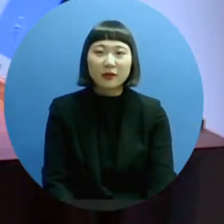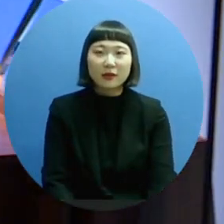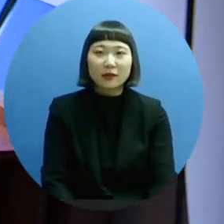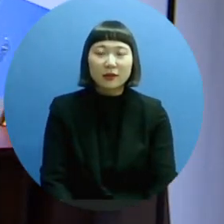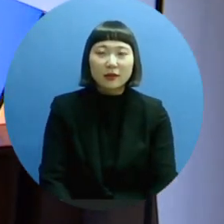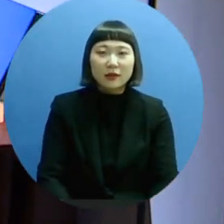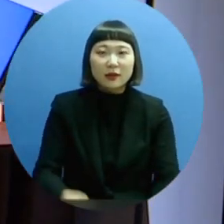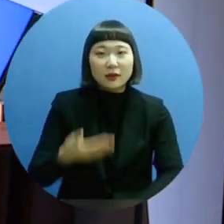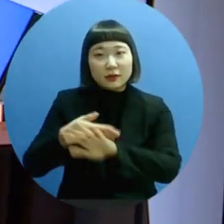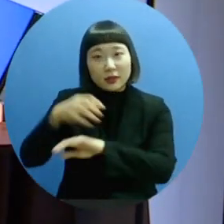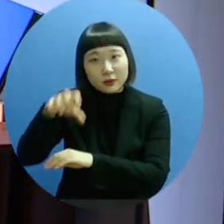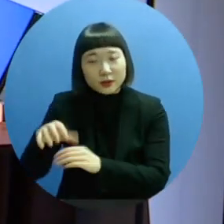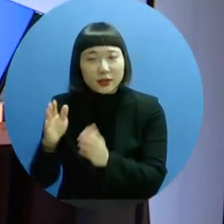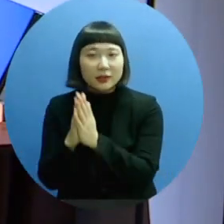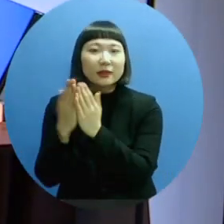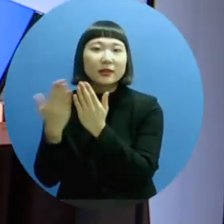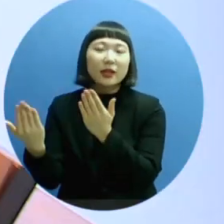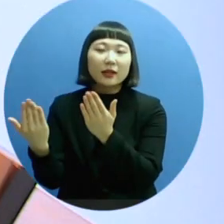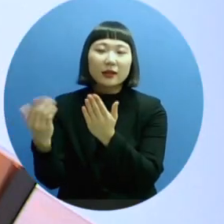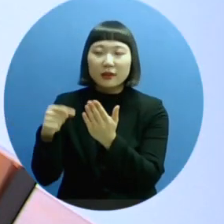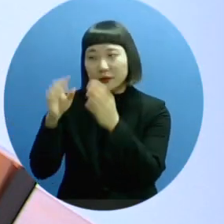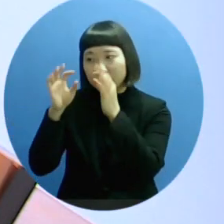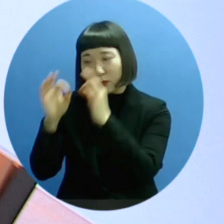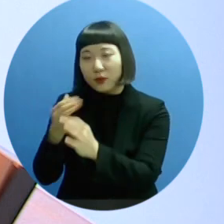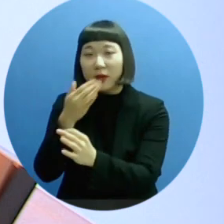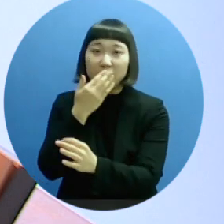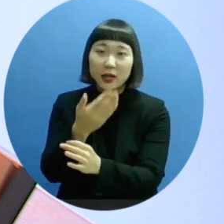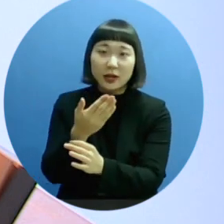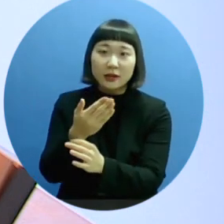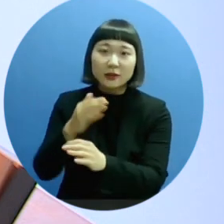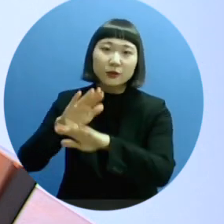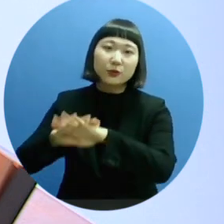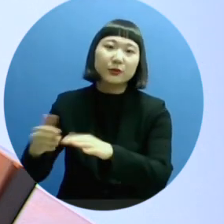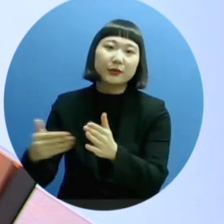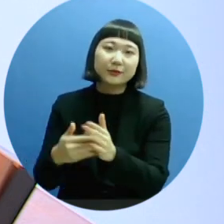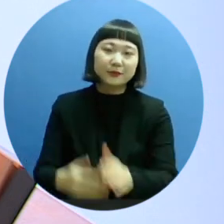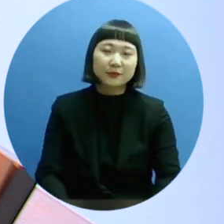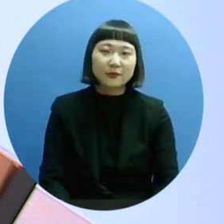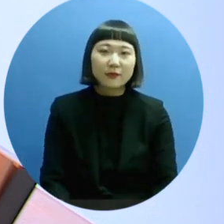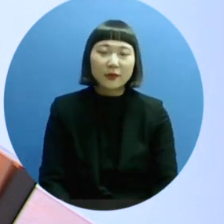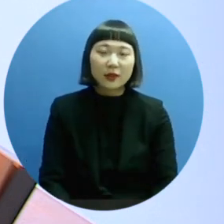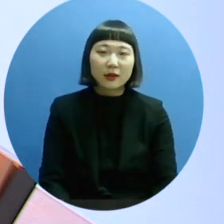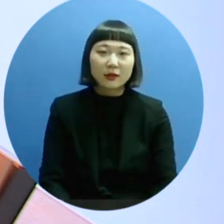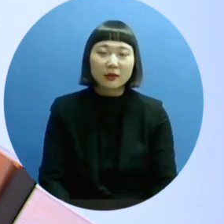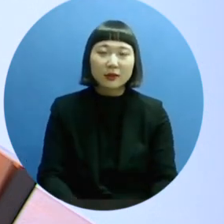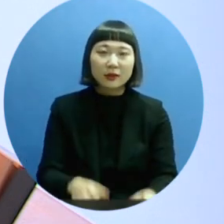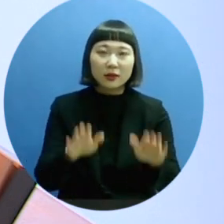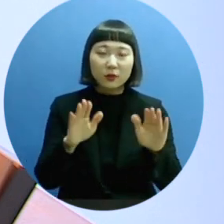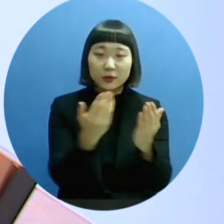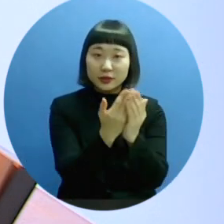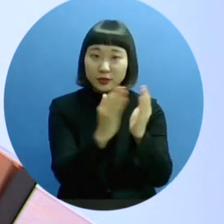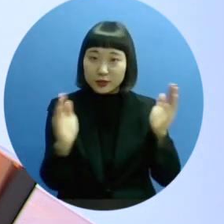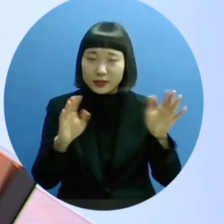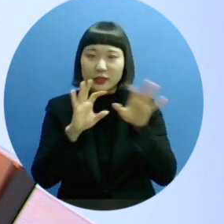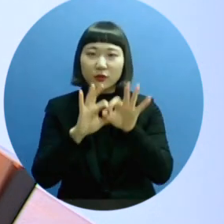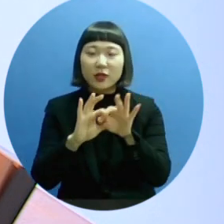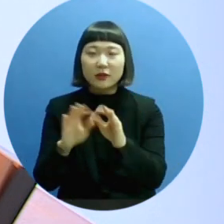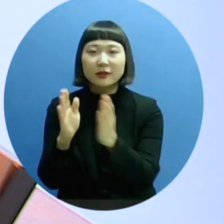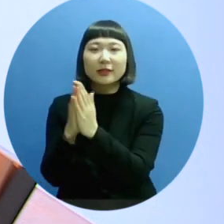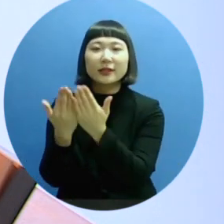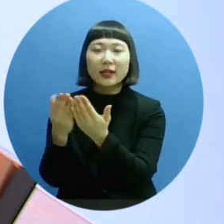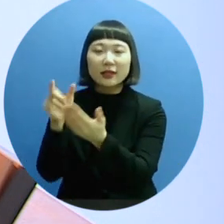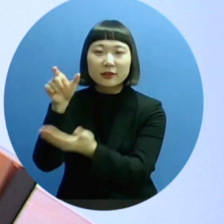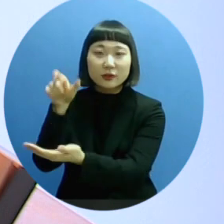수 있는 공간도 마련됐습니다. 이곳에선 이번에 전시된 작품과 관련이 있는 책을 읽으면서